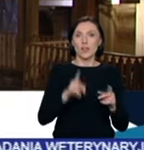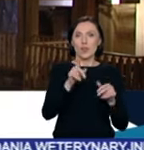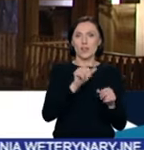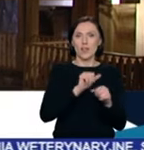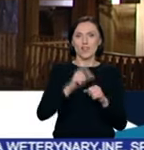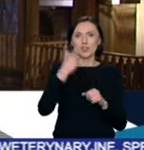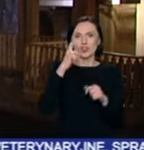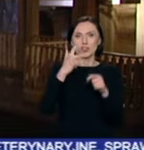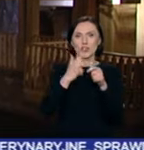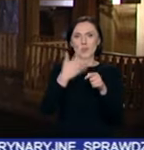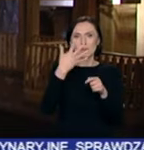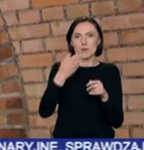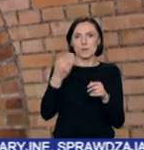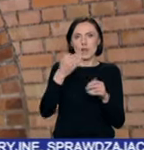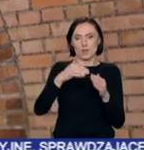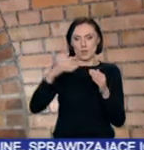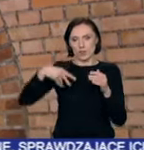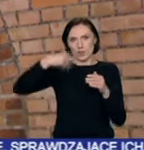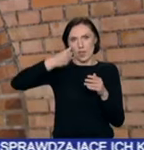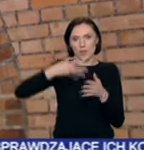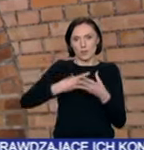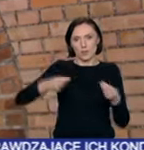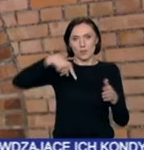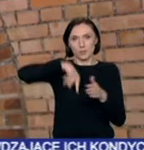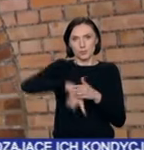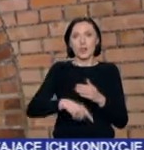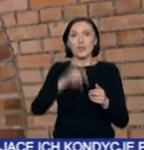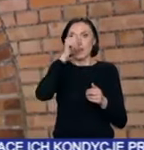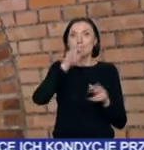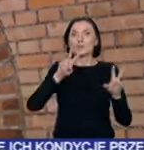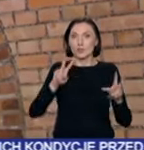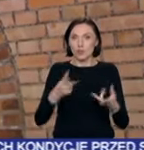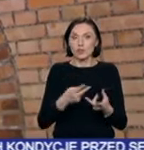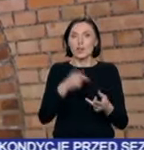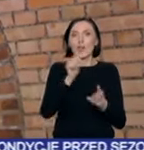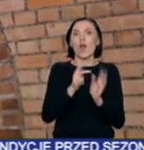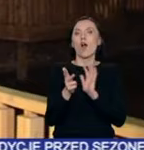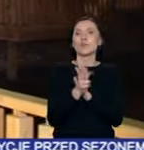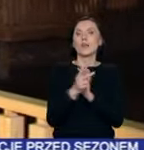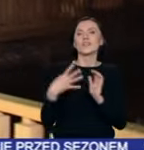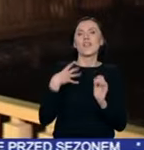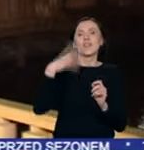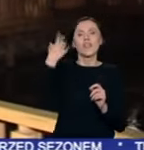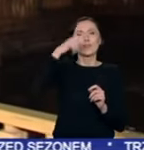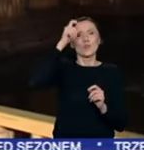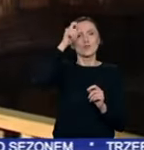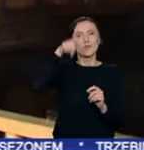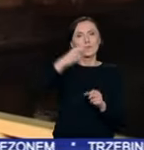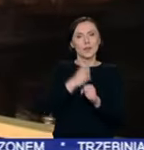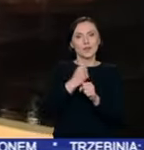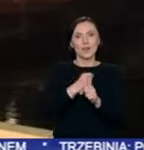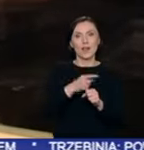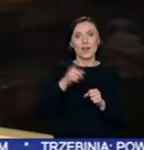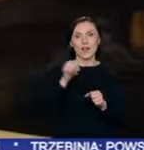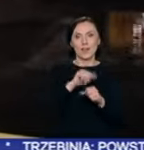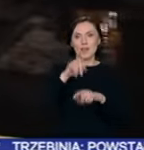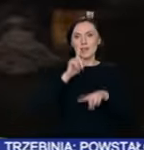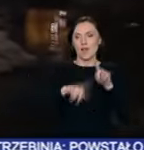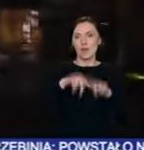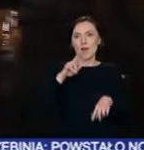się 135 metrów pod ziemią, nazwę zawdzięcza XVIII-wiecznemu župnikowi. Akwen wypełniony jest